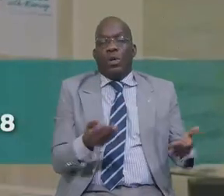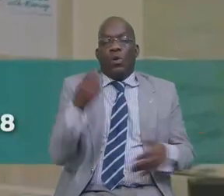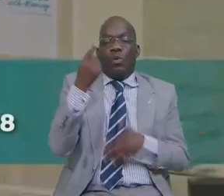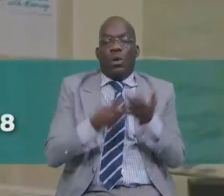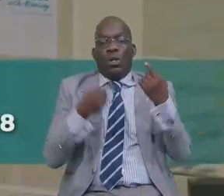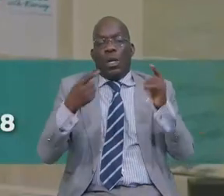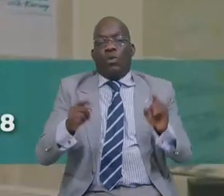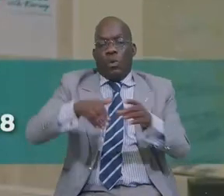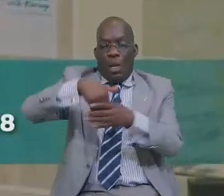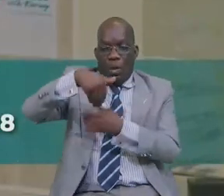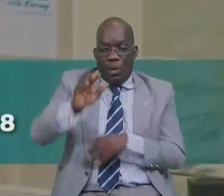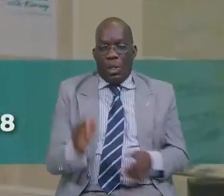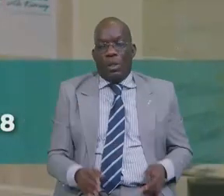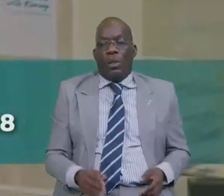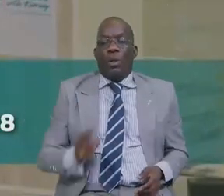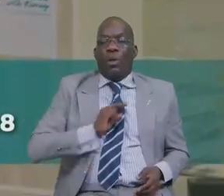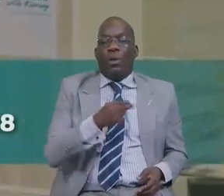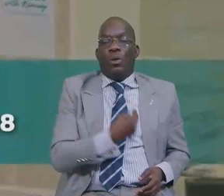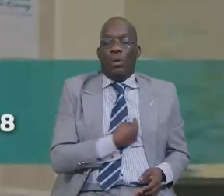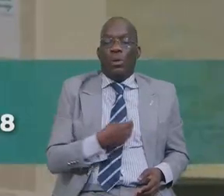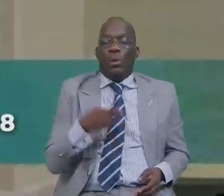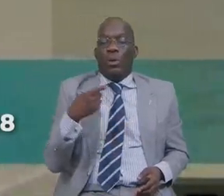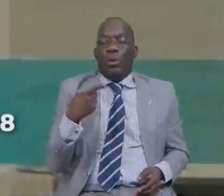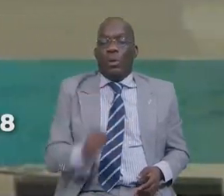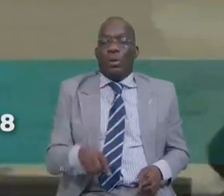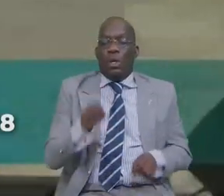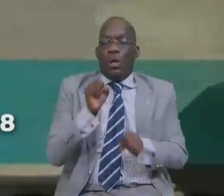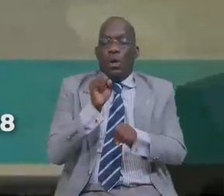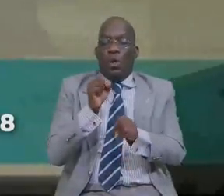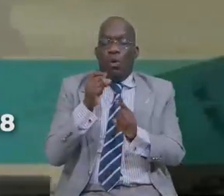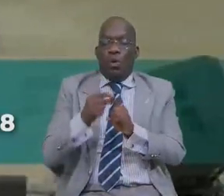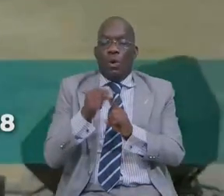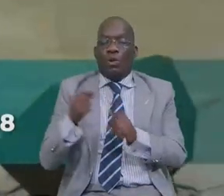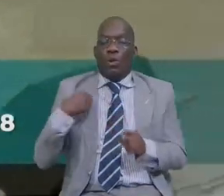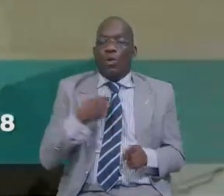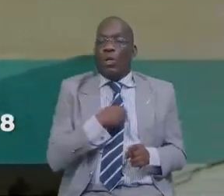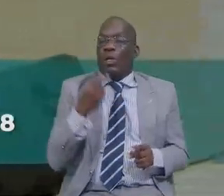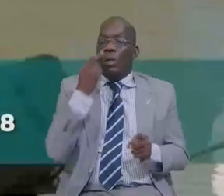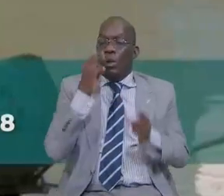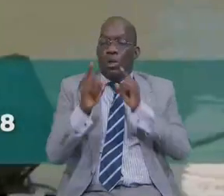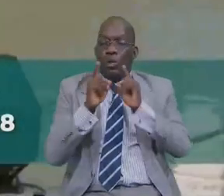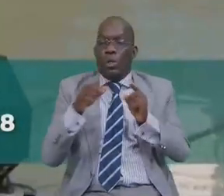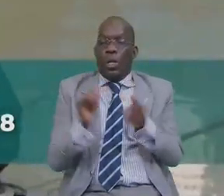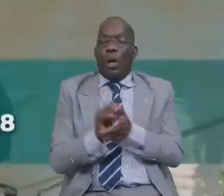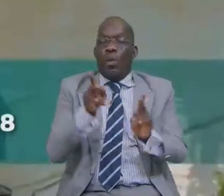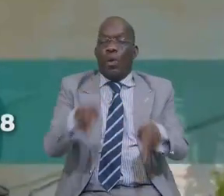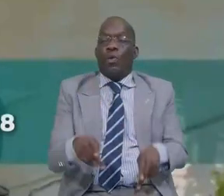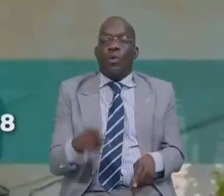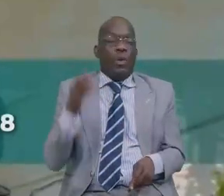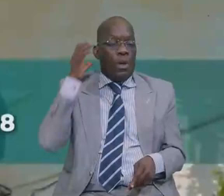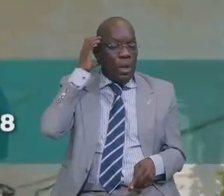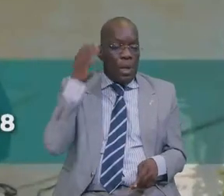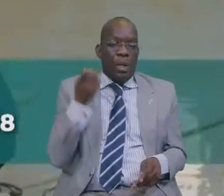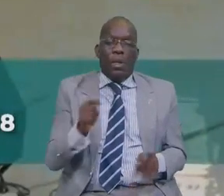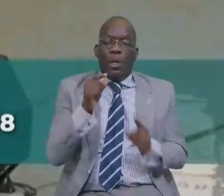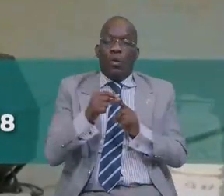produit ce qui se passe hors de nous. Les paroles que nous déclarons, les